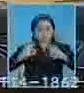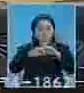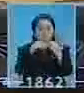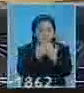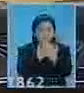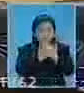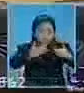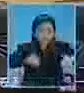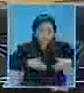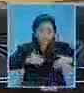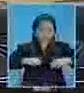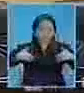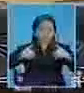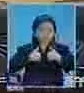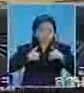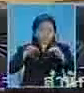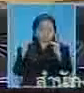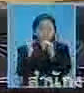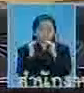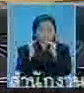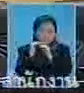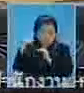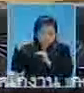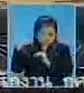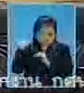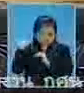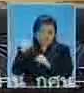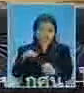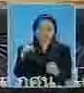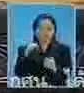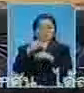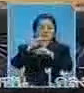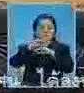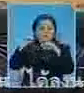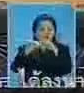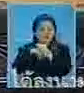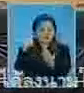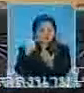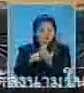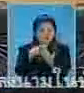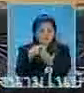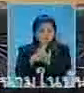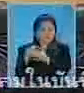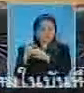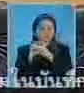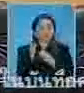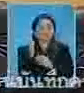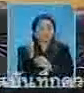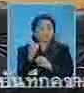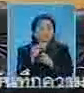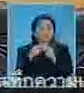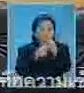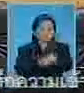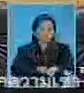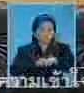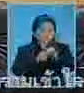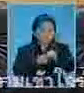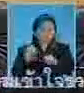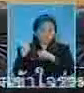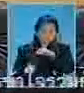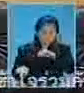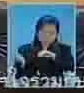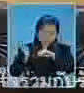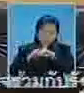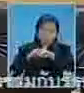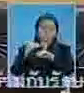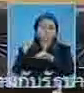ที่เป็นธรรมและนี่คือนโยบายการประกันรายได้นะครับที่ทำให้รายได้ของพี่น้องเกษตรกรนั้นปรับเพิ่มสูง